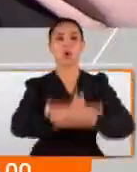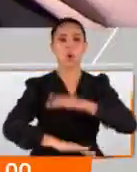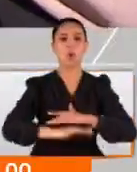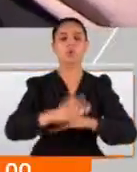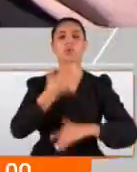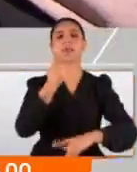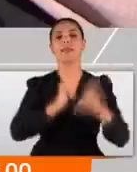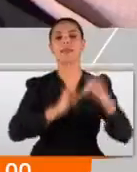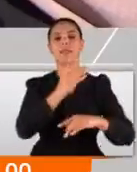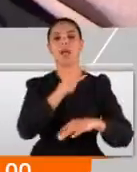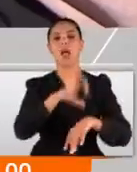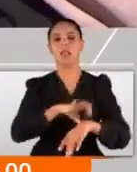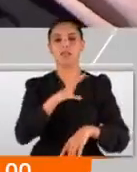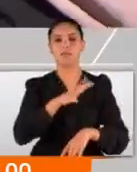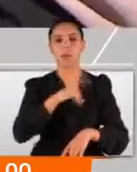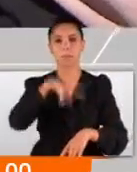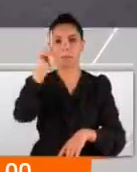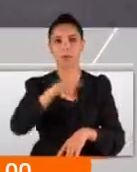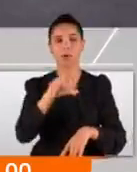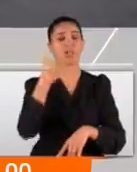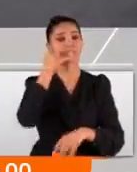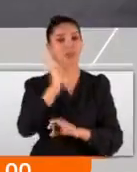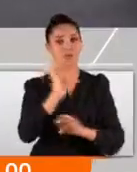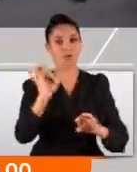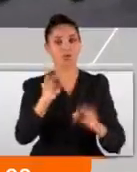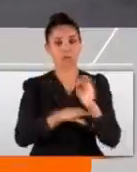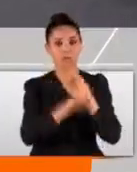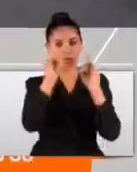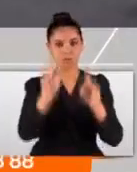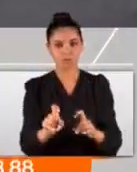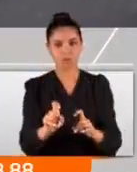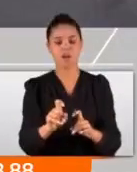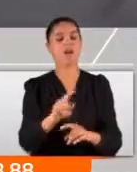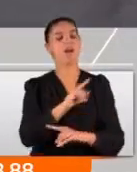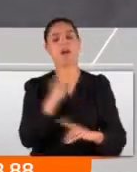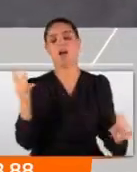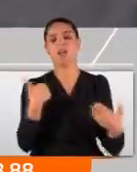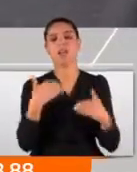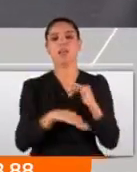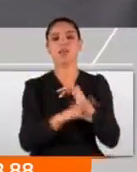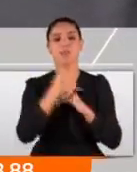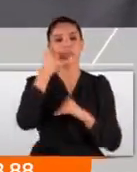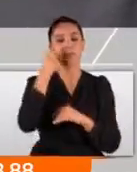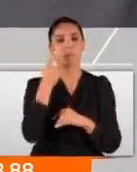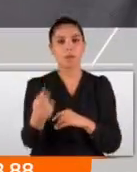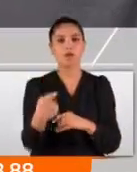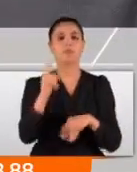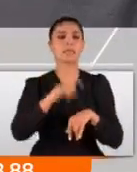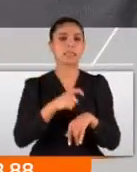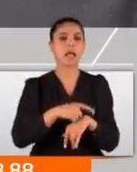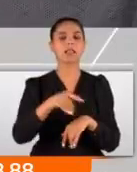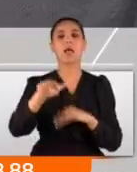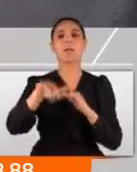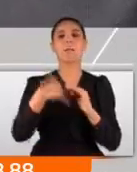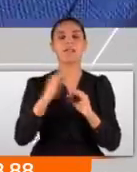gün telefonsuz ve internetsiz yaşayabilir misiniz? Asla yaşayamam. Bir alışkanlık olmuş o. Direkt el gidiyor. İşte saate bakmak için veya işte en son bildirimine